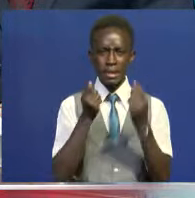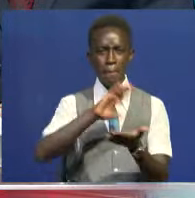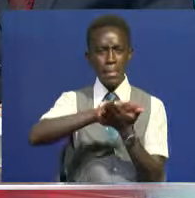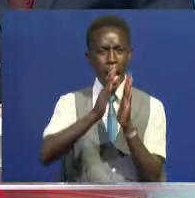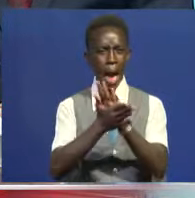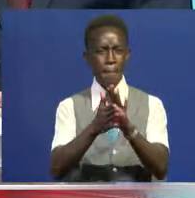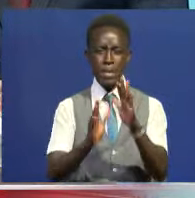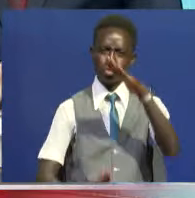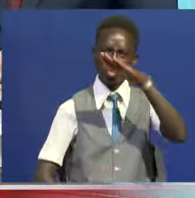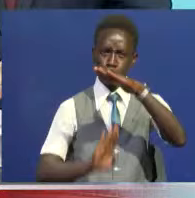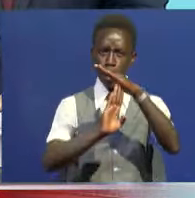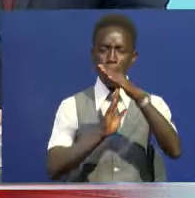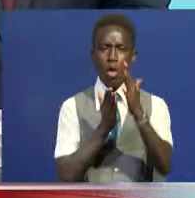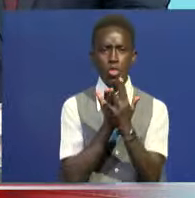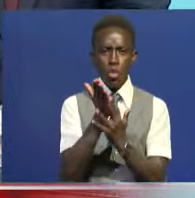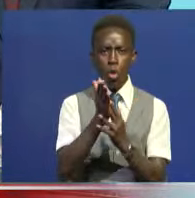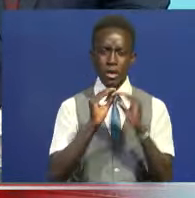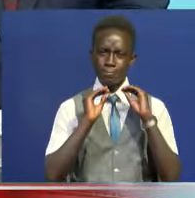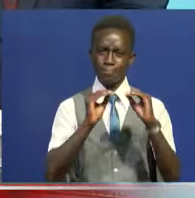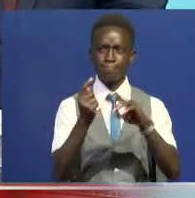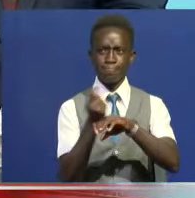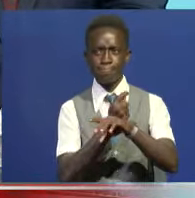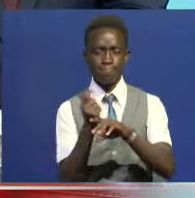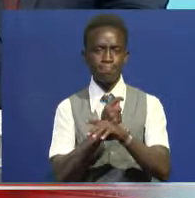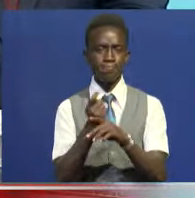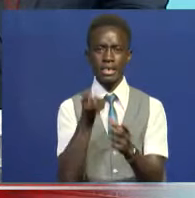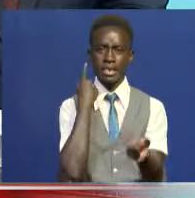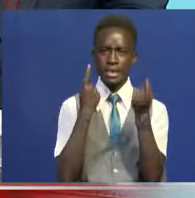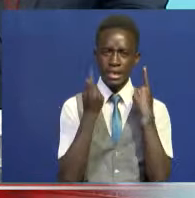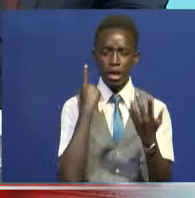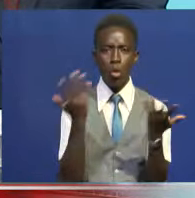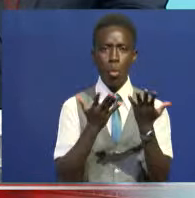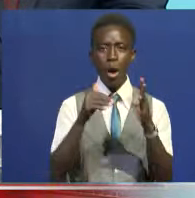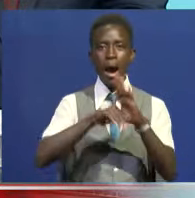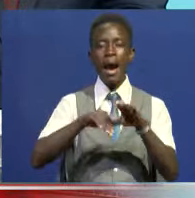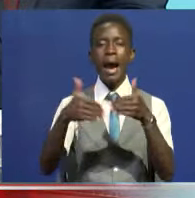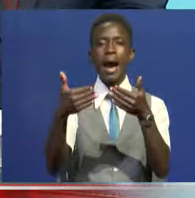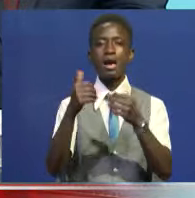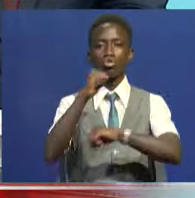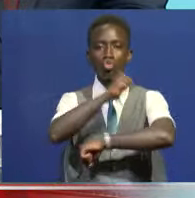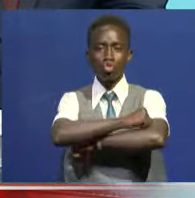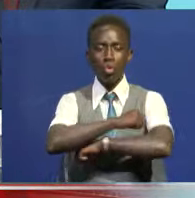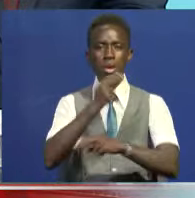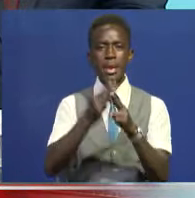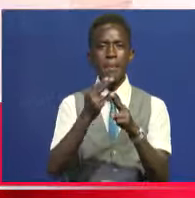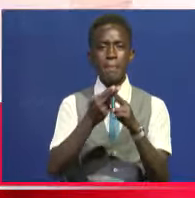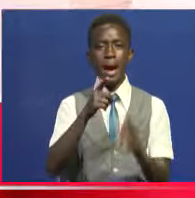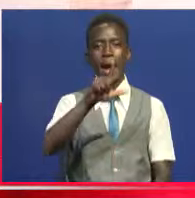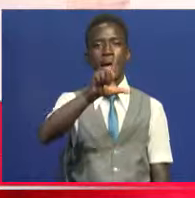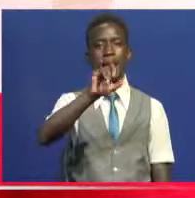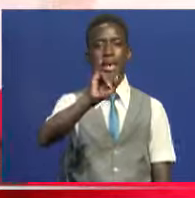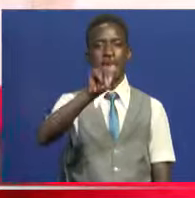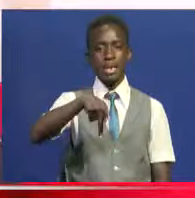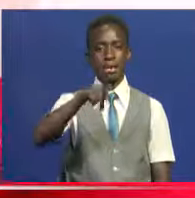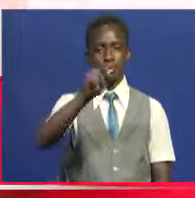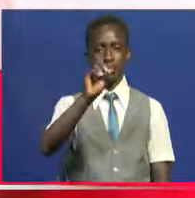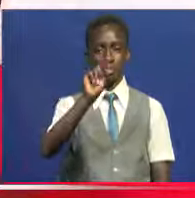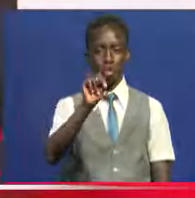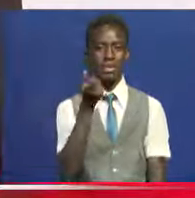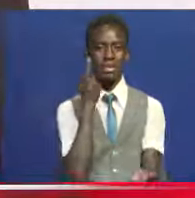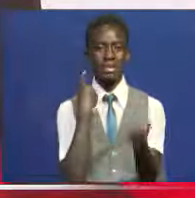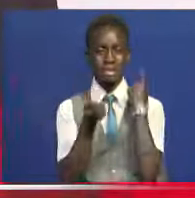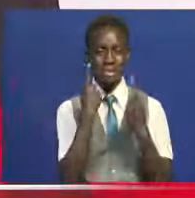utoaji mafunzo kwa watayarishaji majani chai katika taasisi ya Lipton Tea Innovation and Technology.